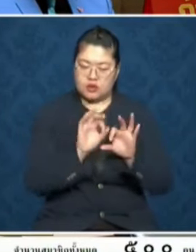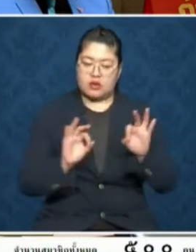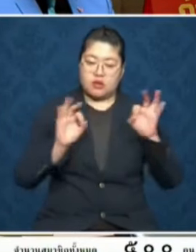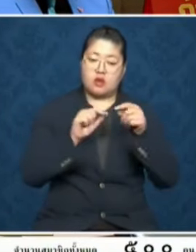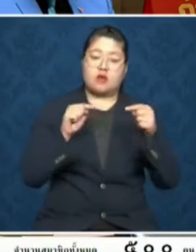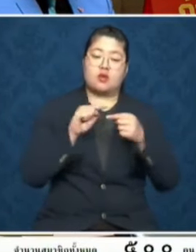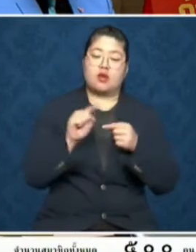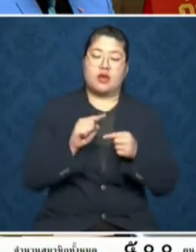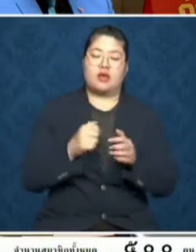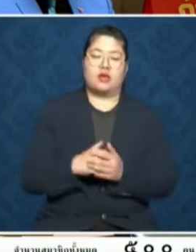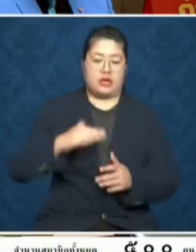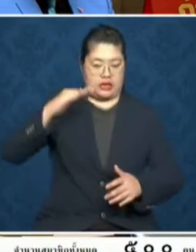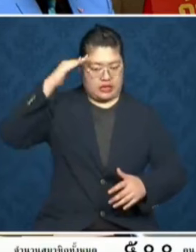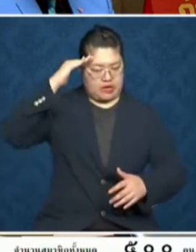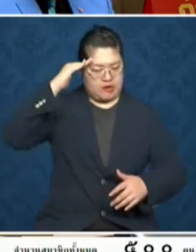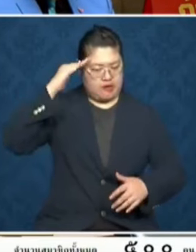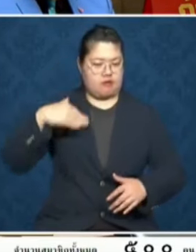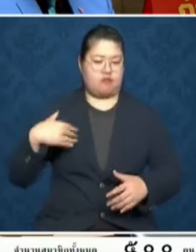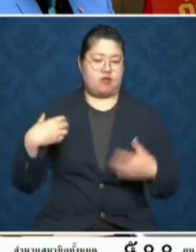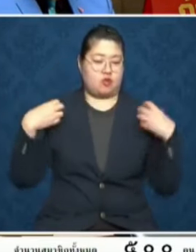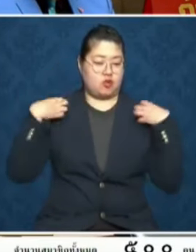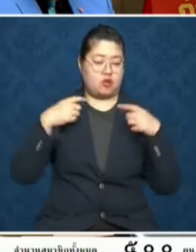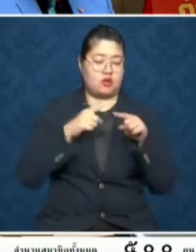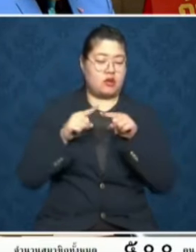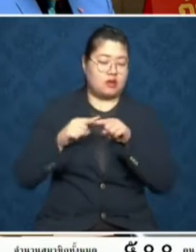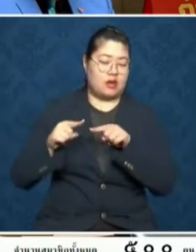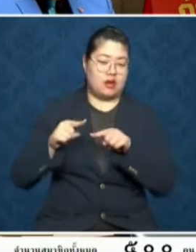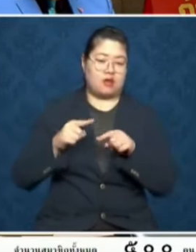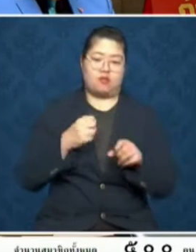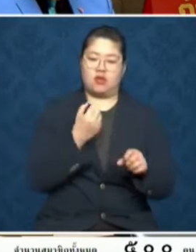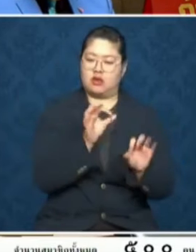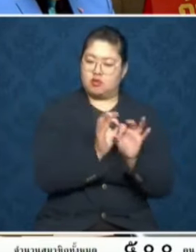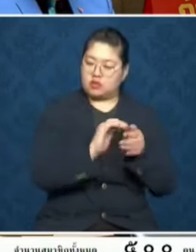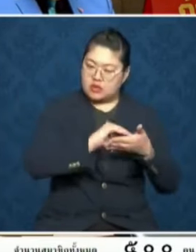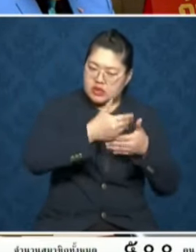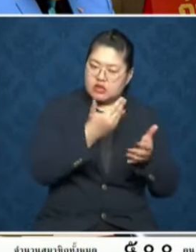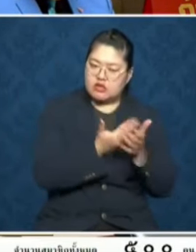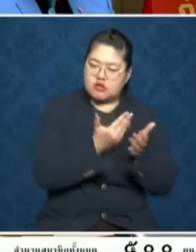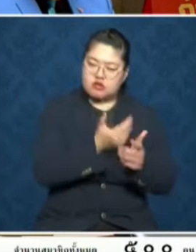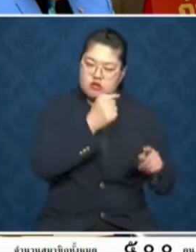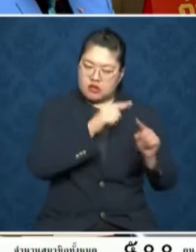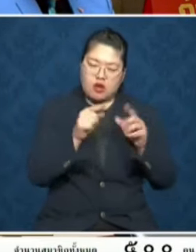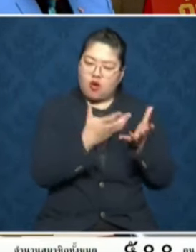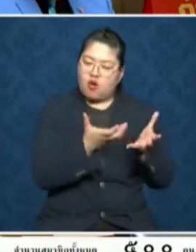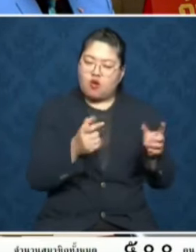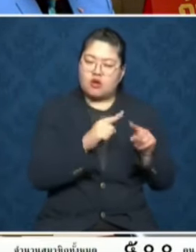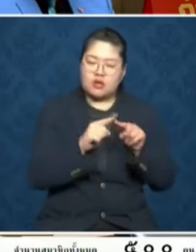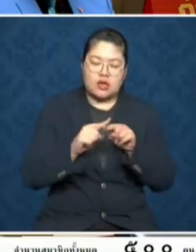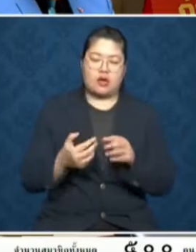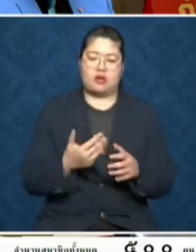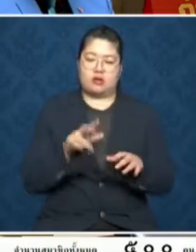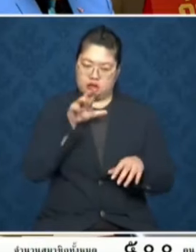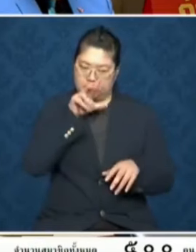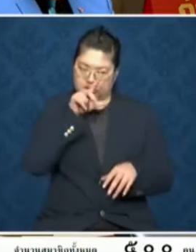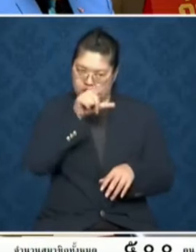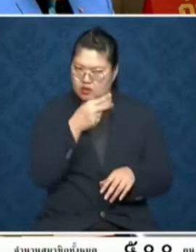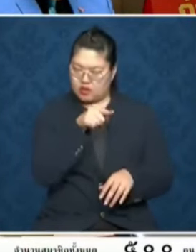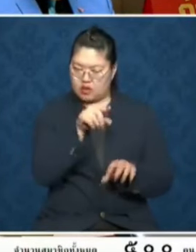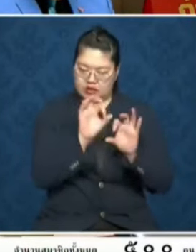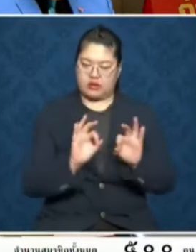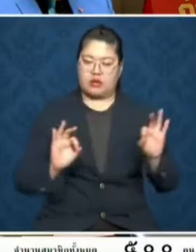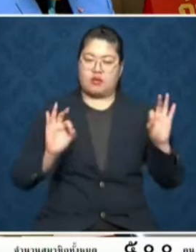ดบัญชีทรัพย์สินของนายพลหลังจากลงตำแหน่งทางการเมืองในทุกครั้งดังเช่นครั้งนี้ค่ะมีการจับตาการเปิดบัญชีท